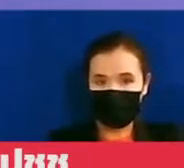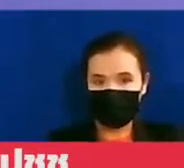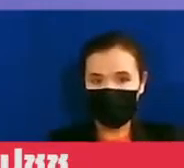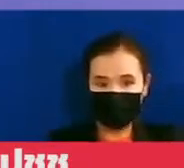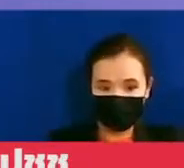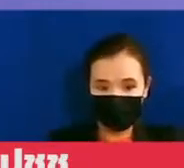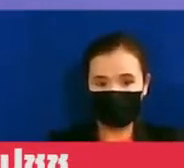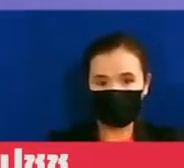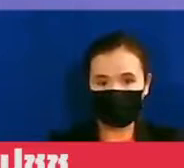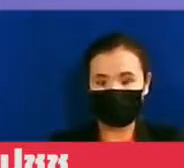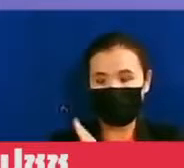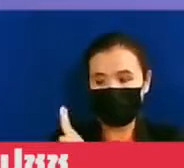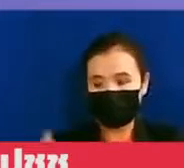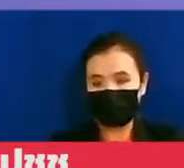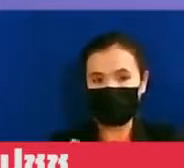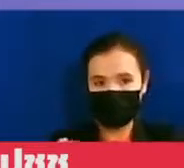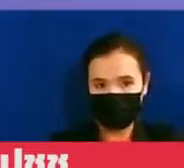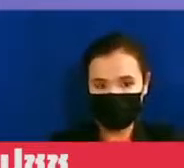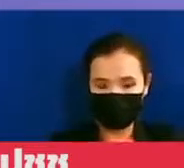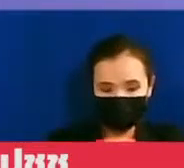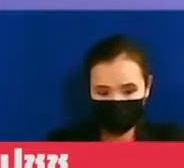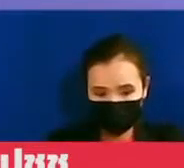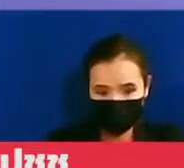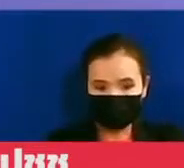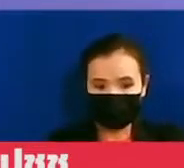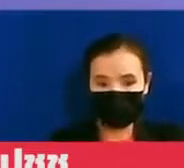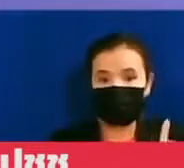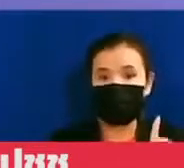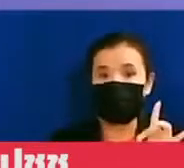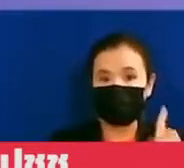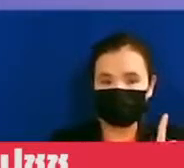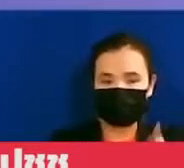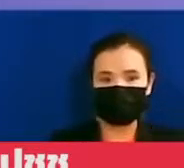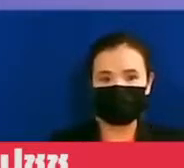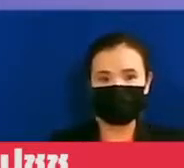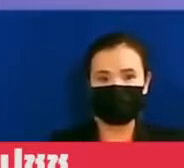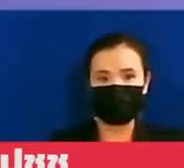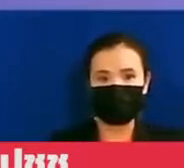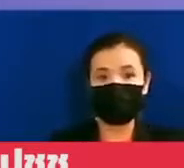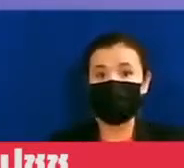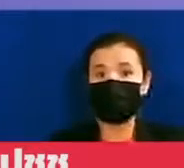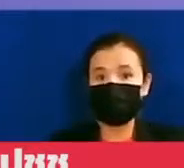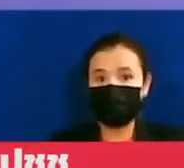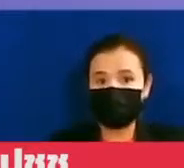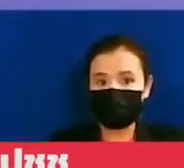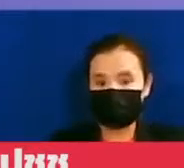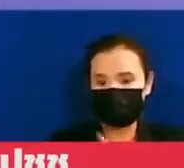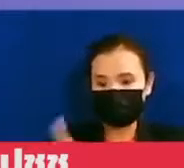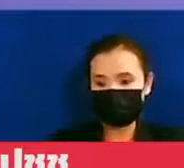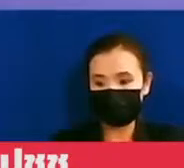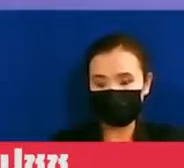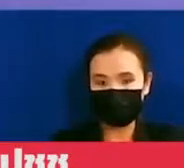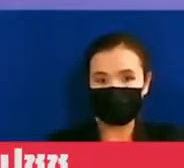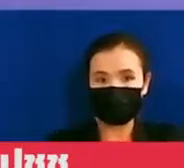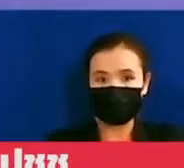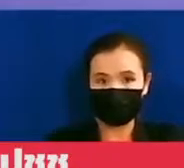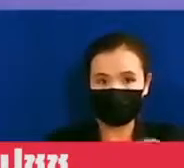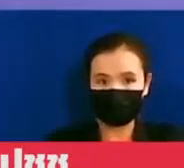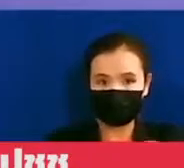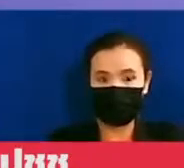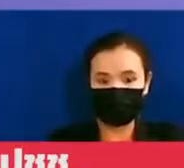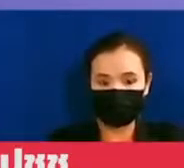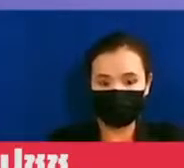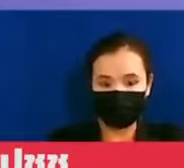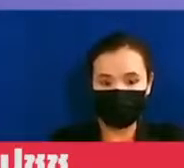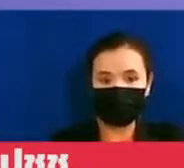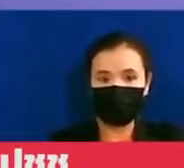ดินแดง426รายบางเขน357รายจตุจักร356รายและวัฒนา330ราย